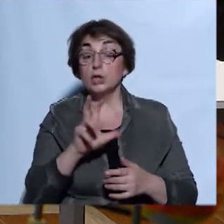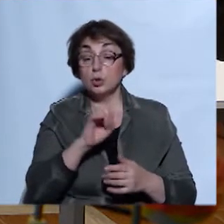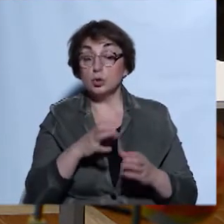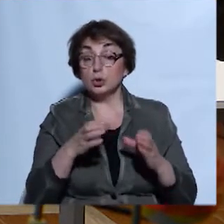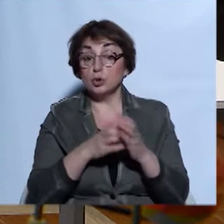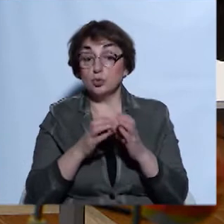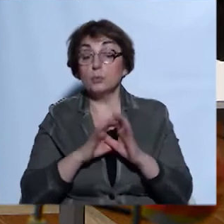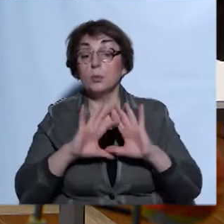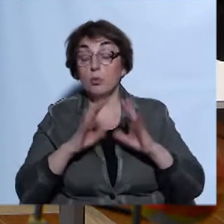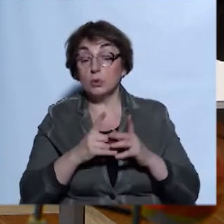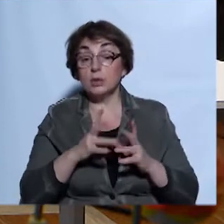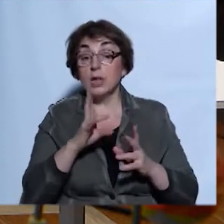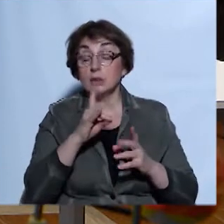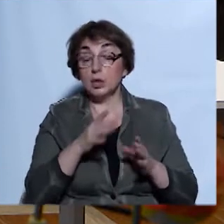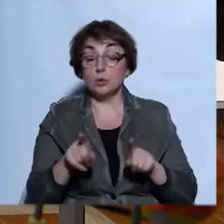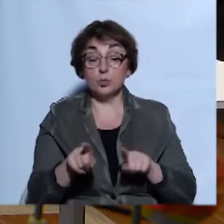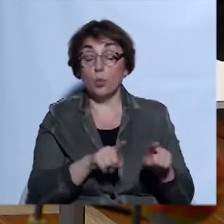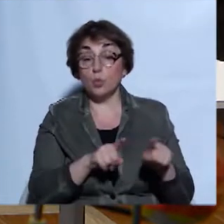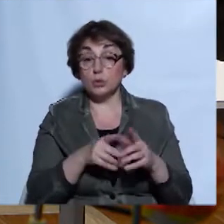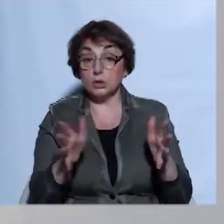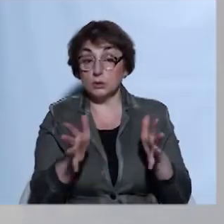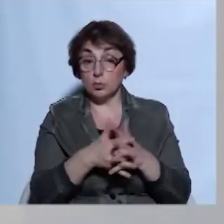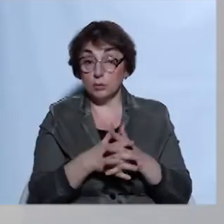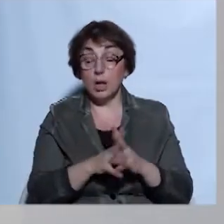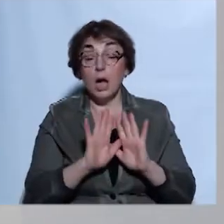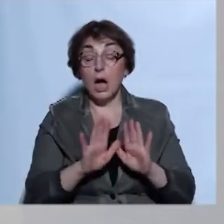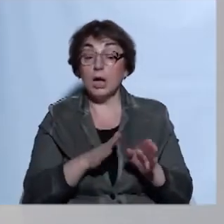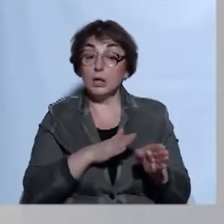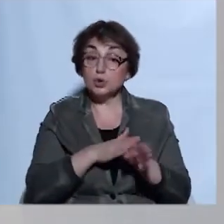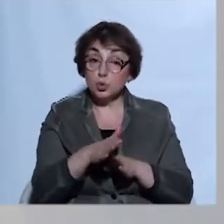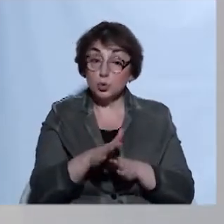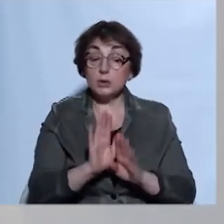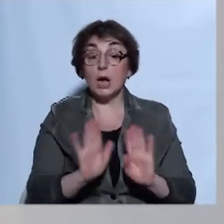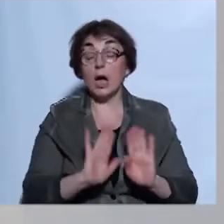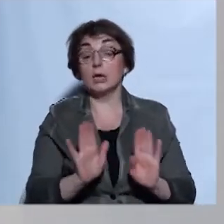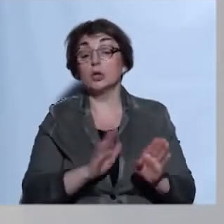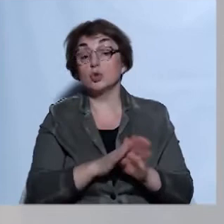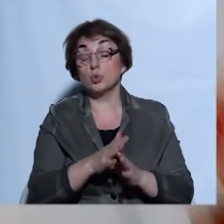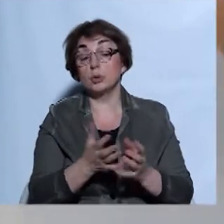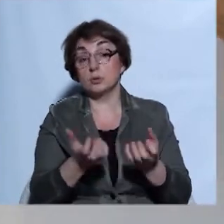შეიძლება მოხდეს, თქვათ, ნატრიუმთან ურთიერთქმედების დროს არასრული და სრული გლიკოლატის მიღება.